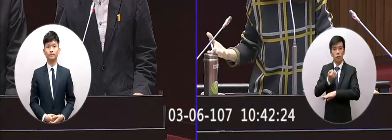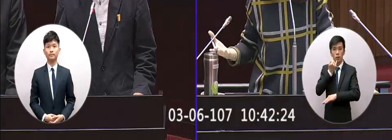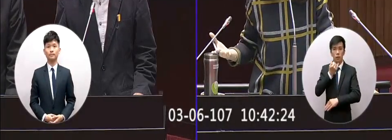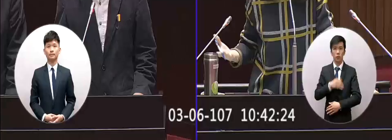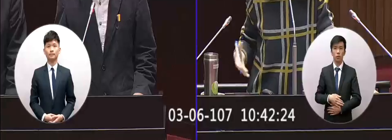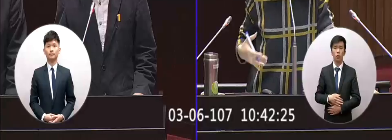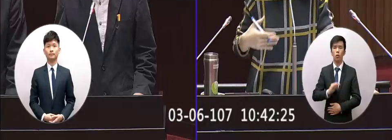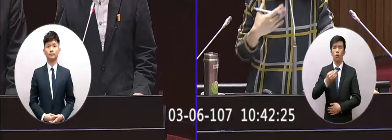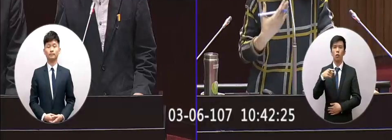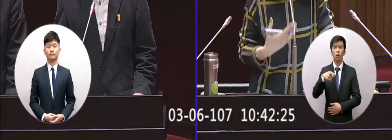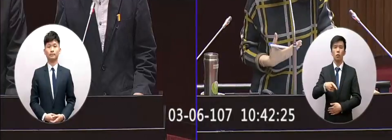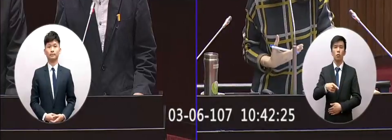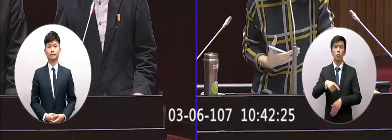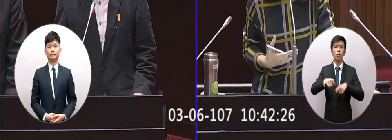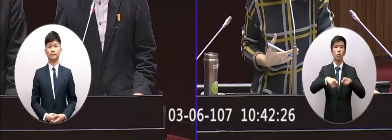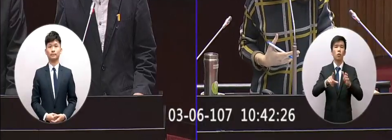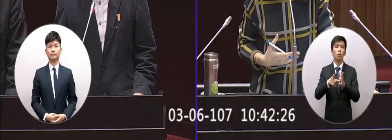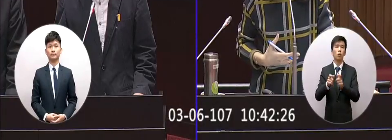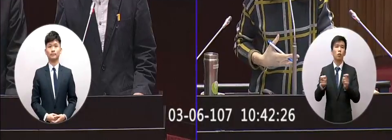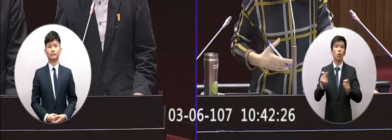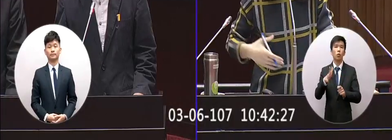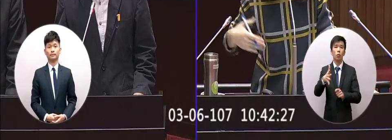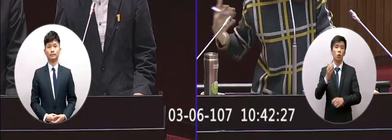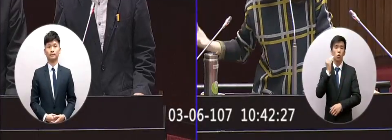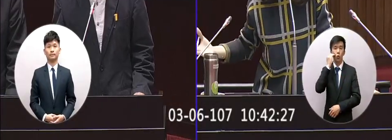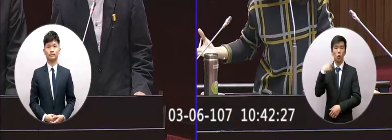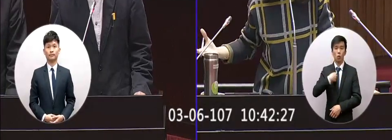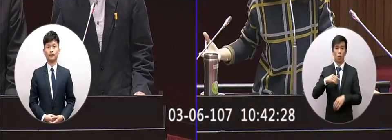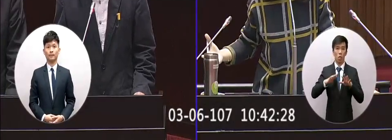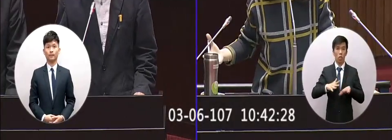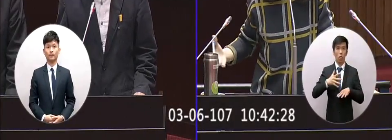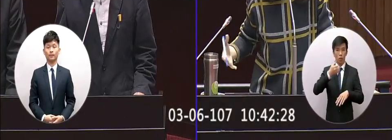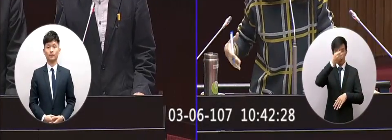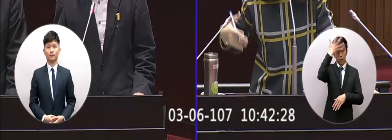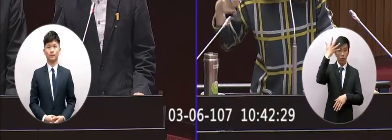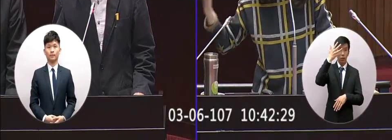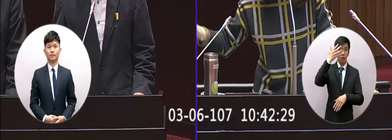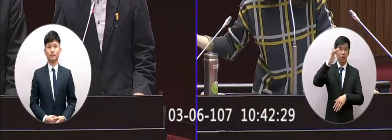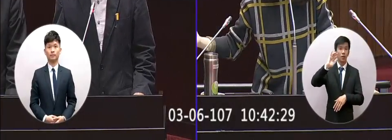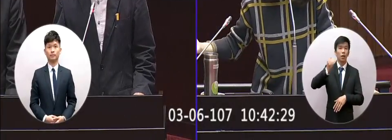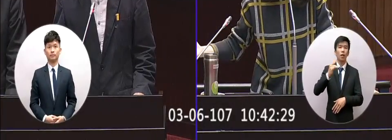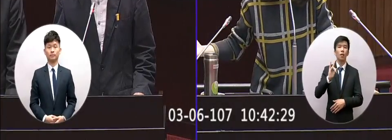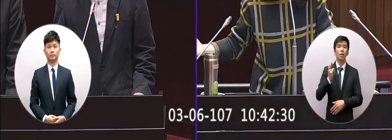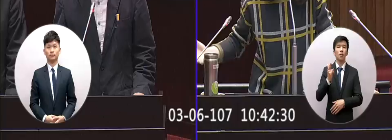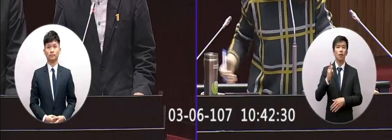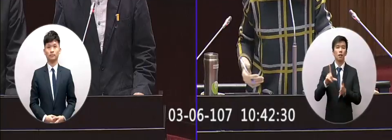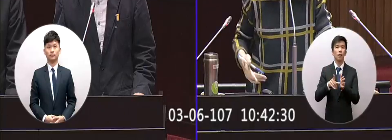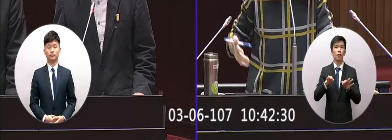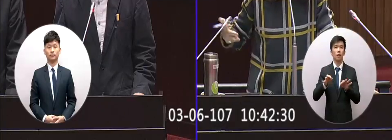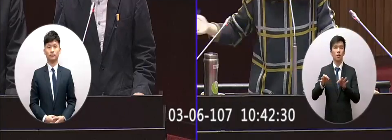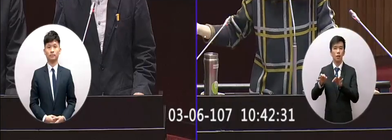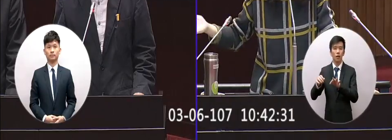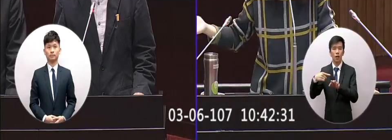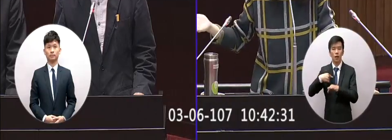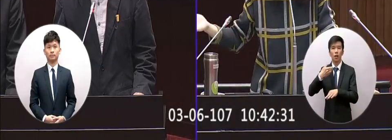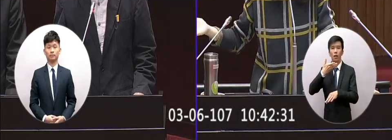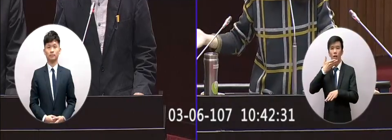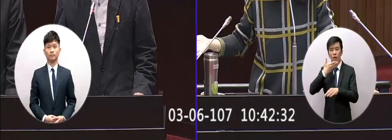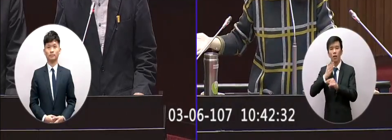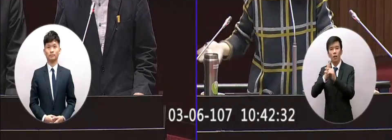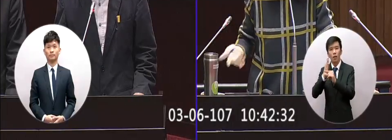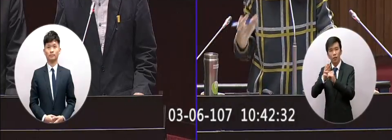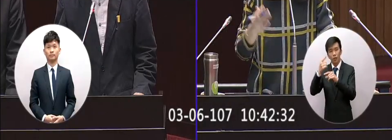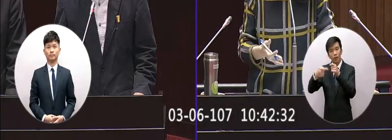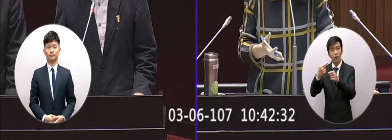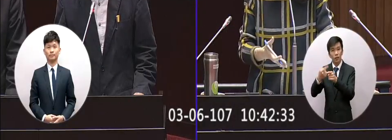间要这么久，会不会我现在是7年，我要等到我中年了，我这个社会住宅才盖好，那 就对青